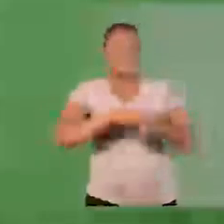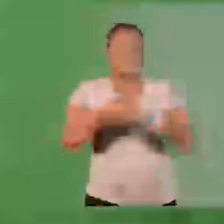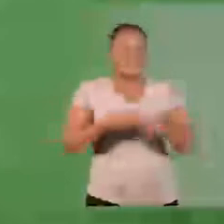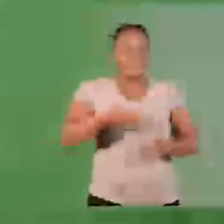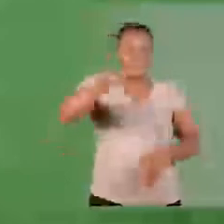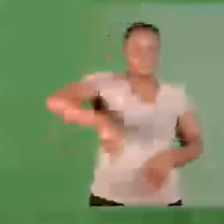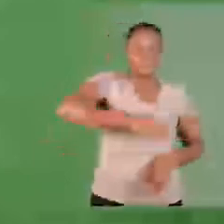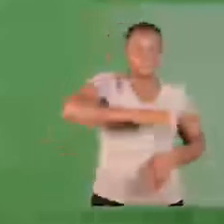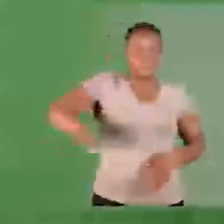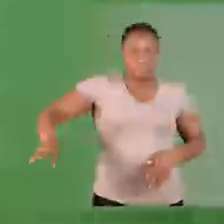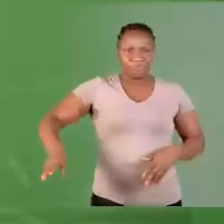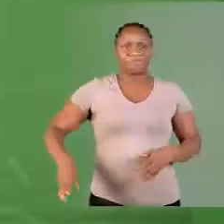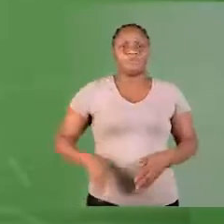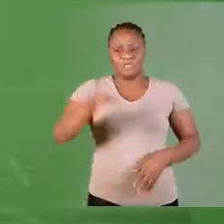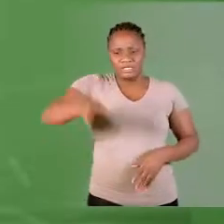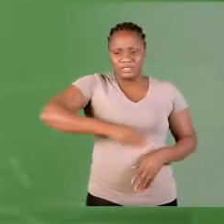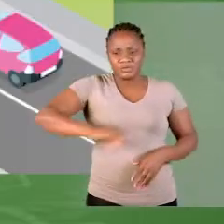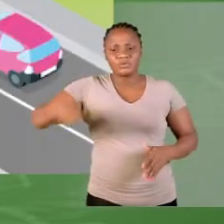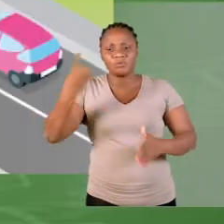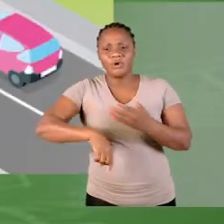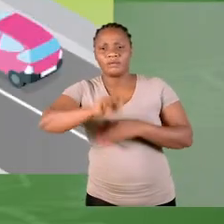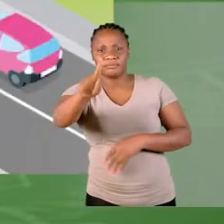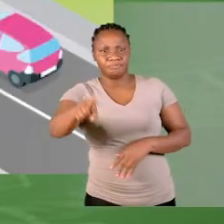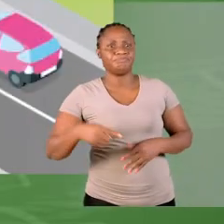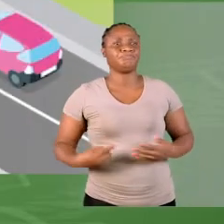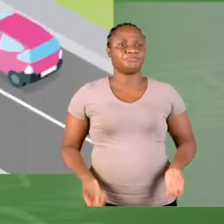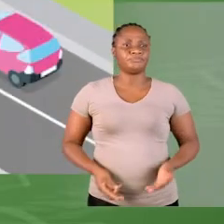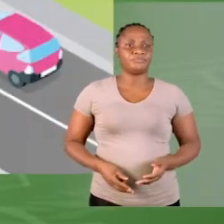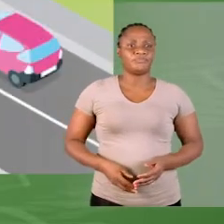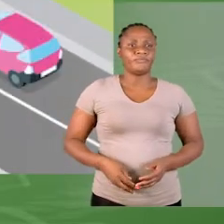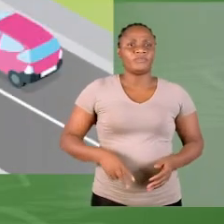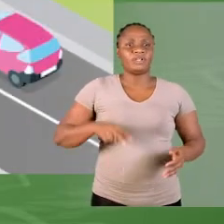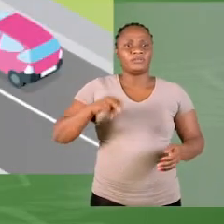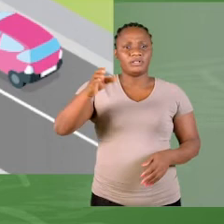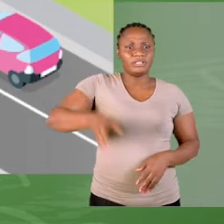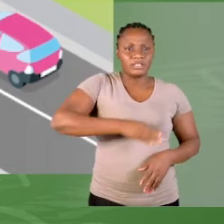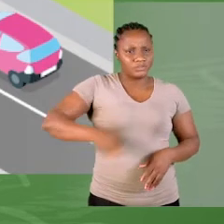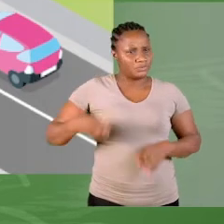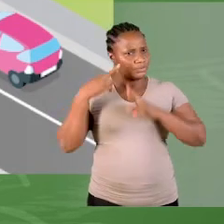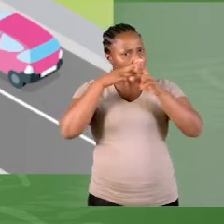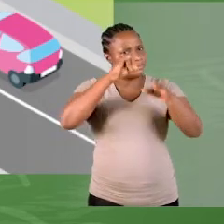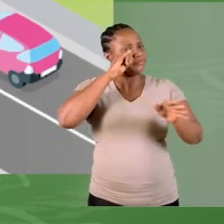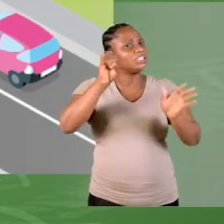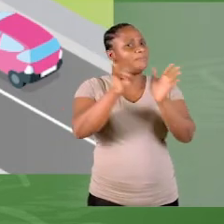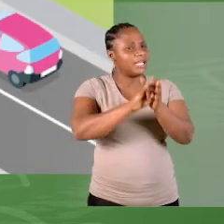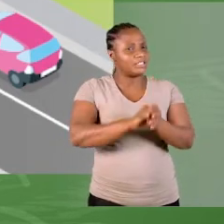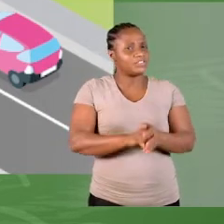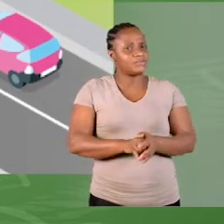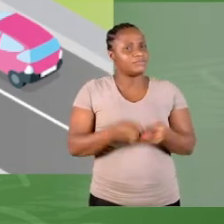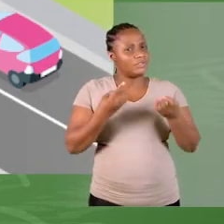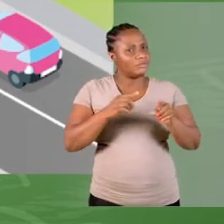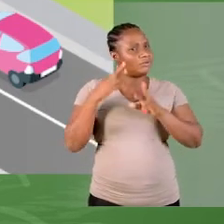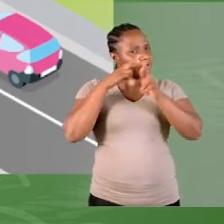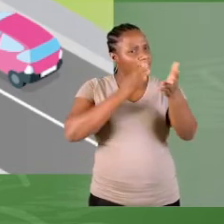d'une intersection. Pour définir une intersection, nous allons observer cette image. Lorsqu'on observe très bien